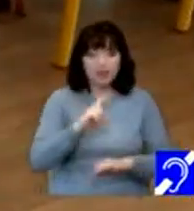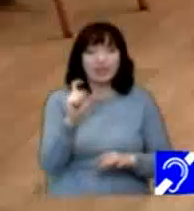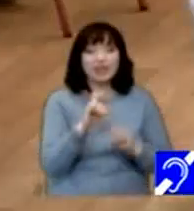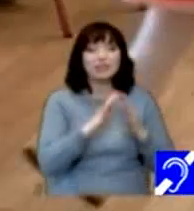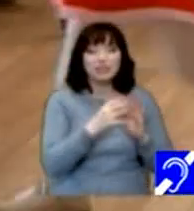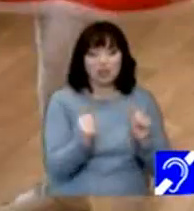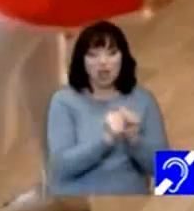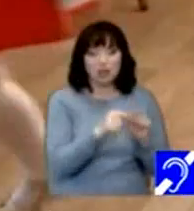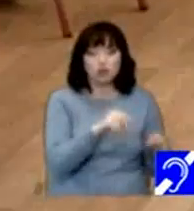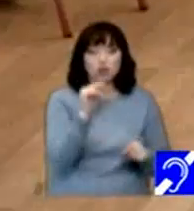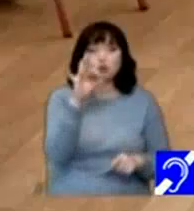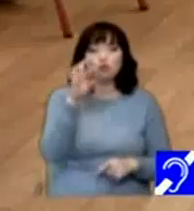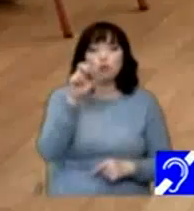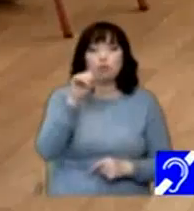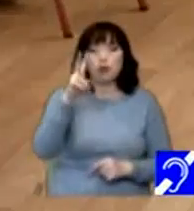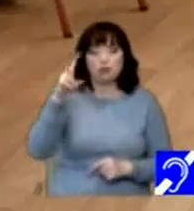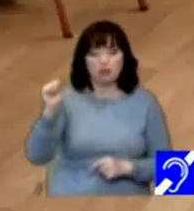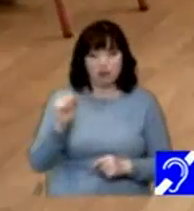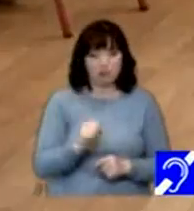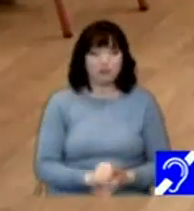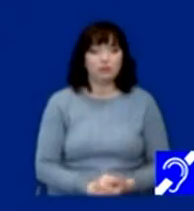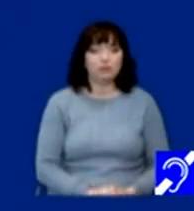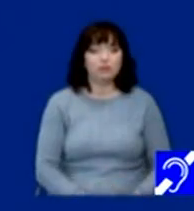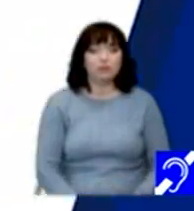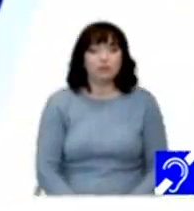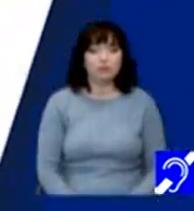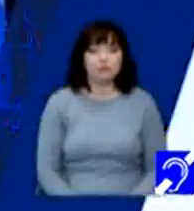din satul vecin Ciobanca.